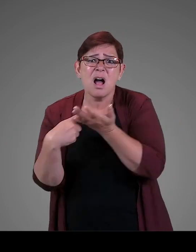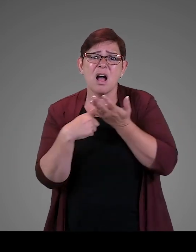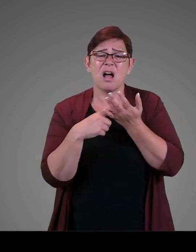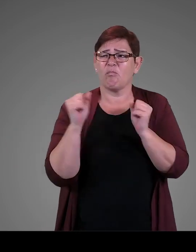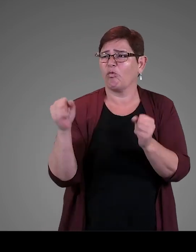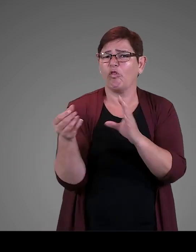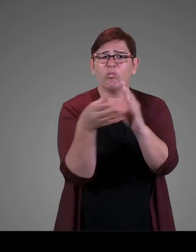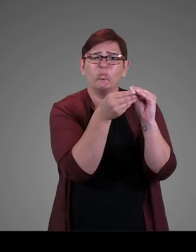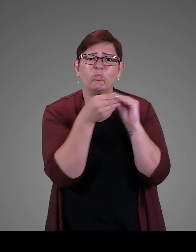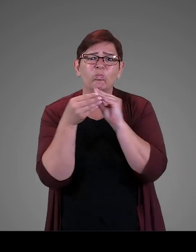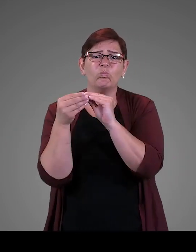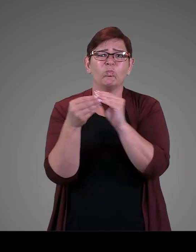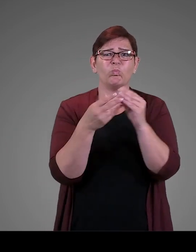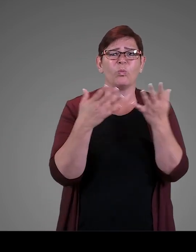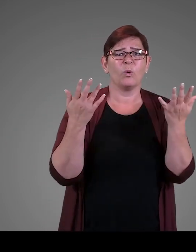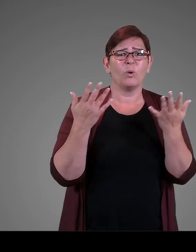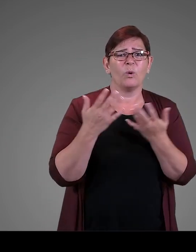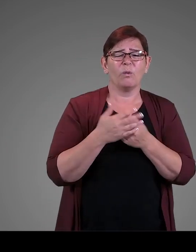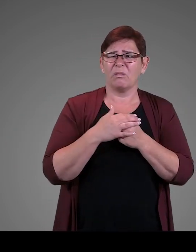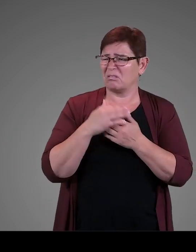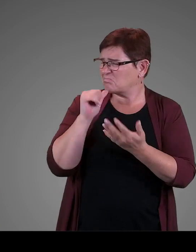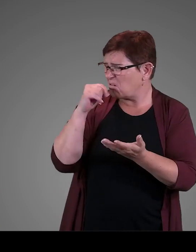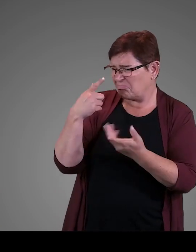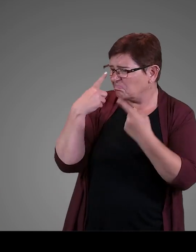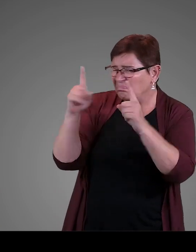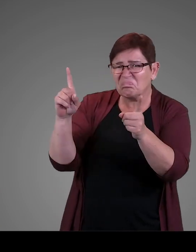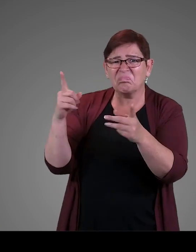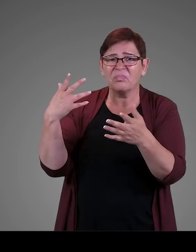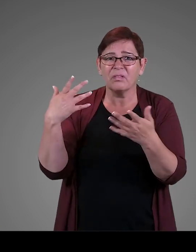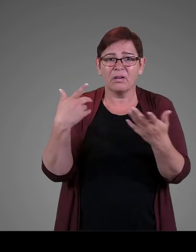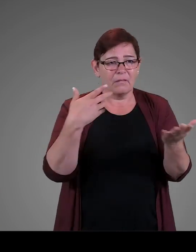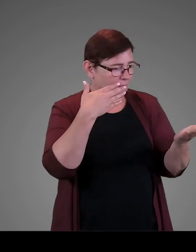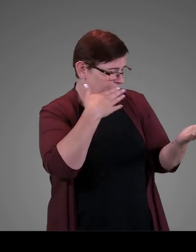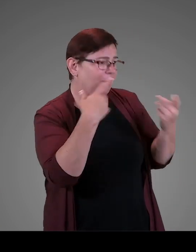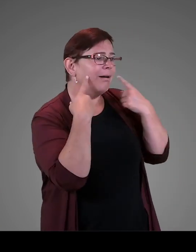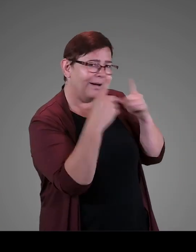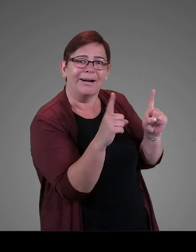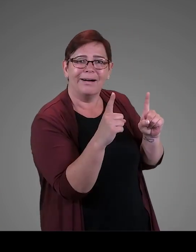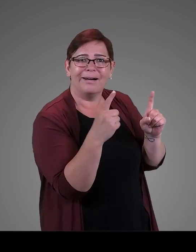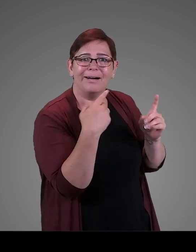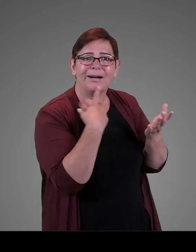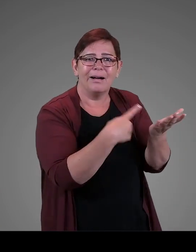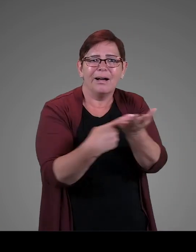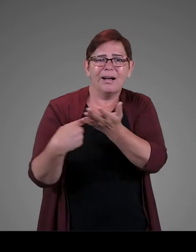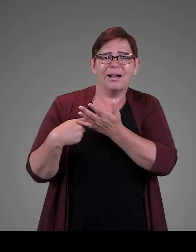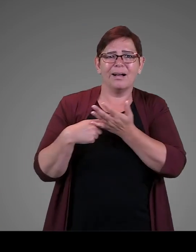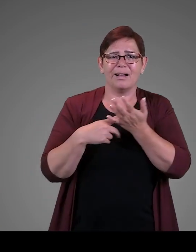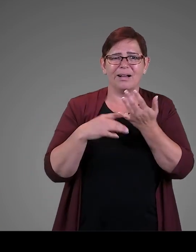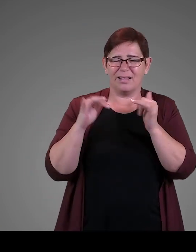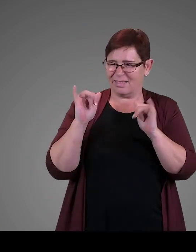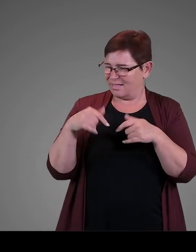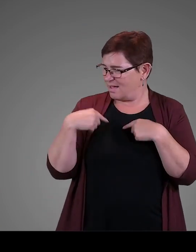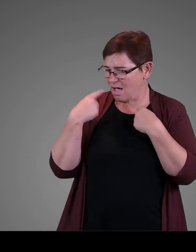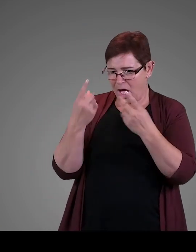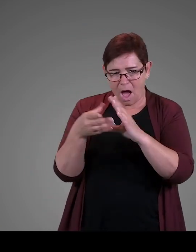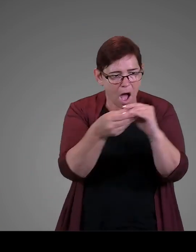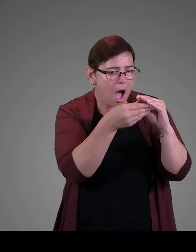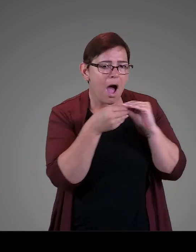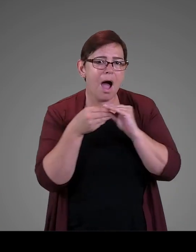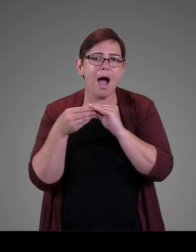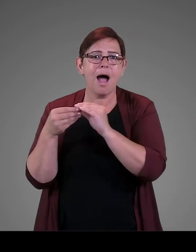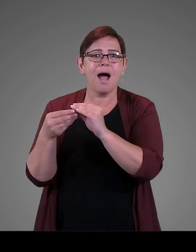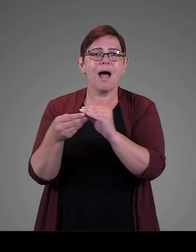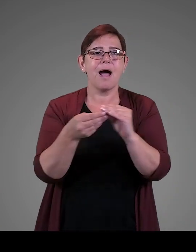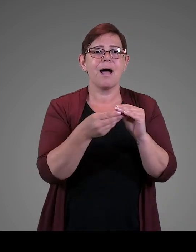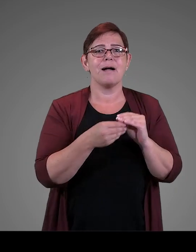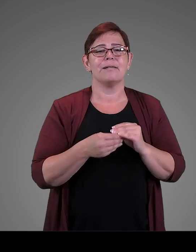comme, OK, on peut parler des vraies affaires, puis on peut se dire, ça va pas bien, mais ça va bien. C'était à peu près ça qu'on dit